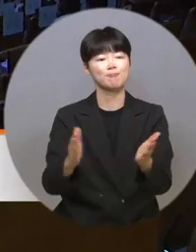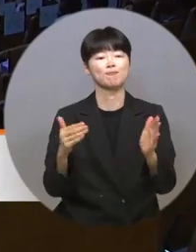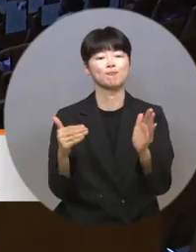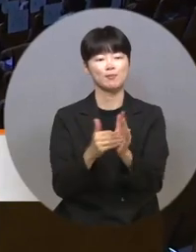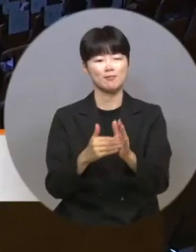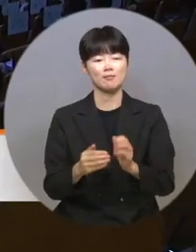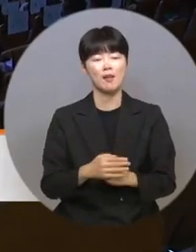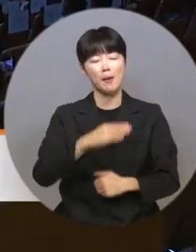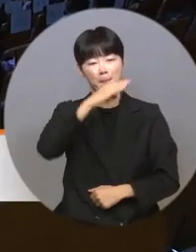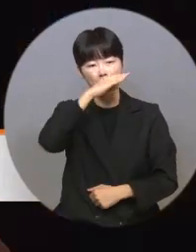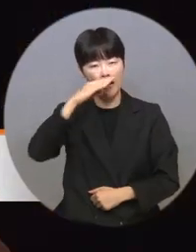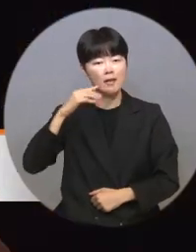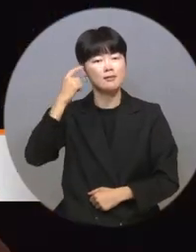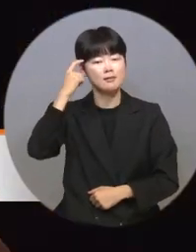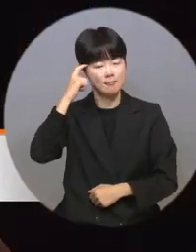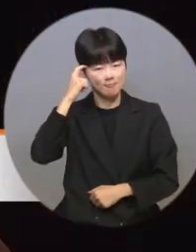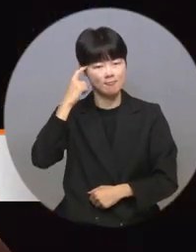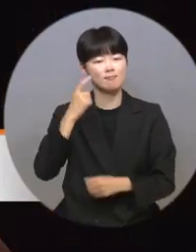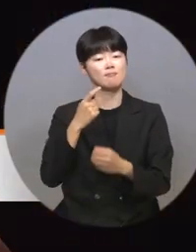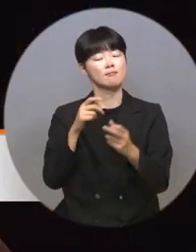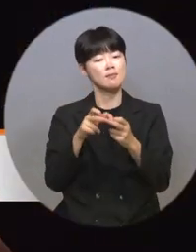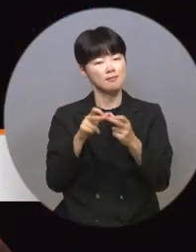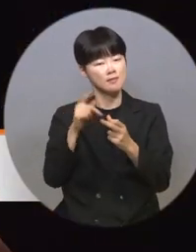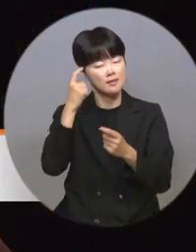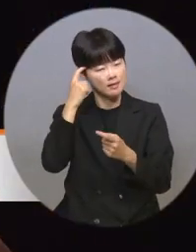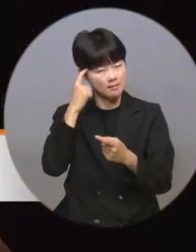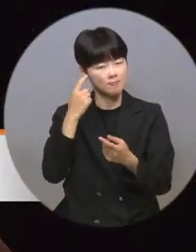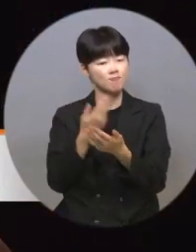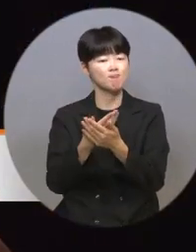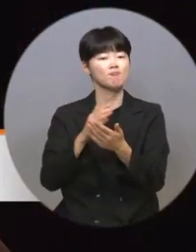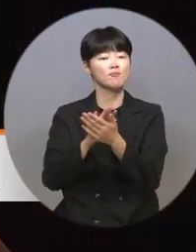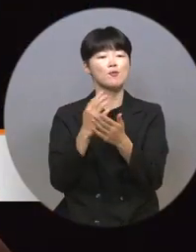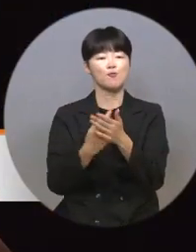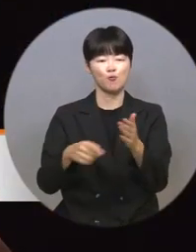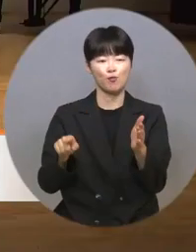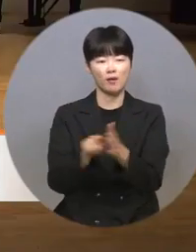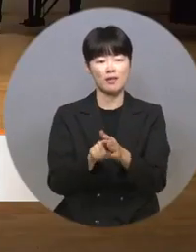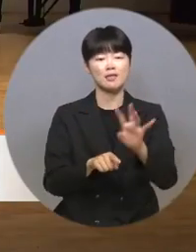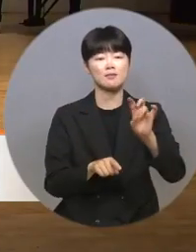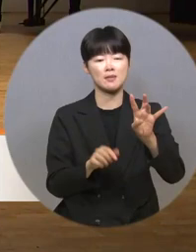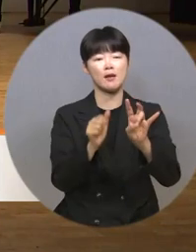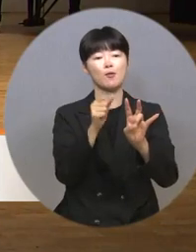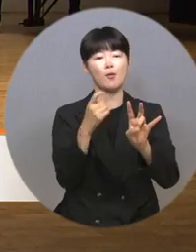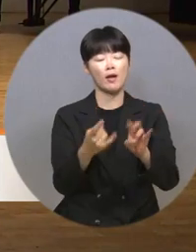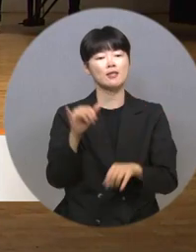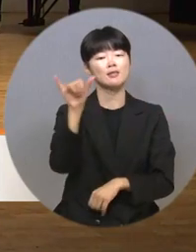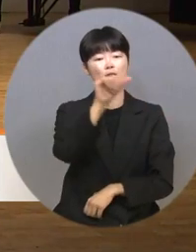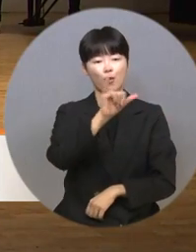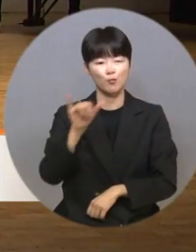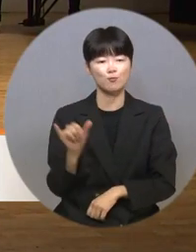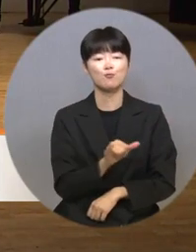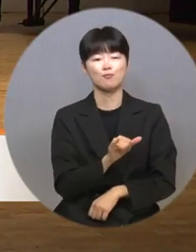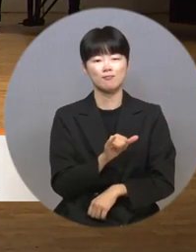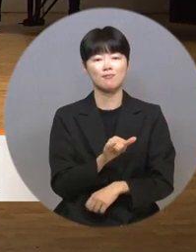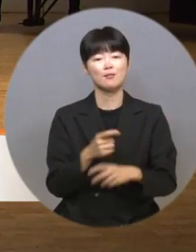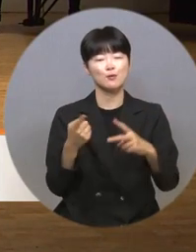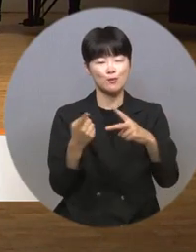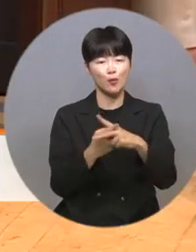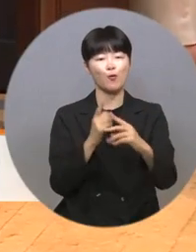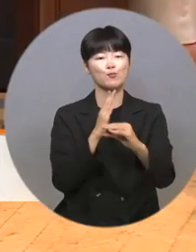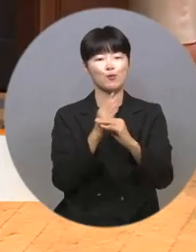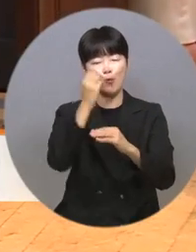장애인식을 심어주고 장애인권 감수성을 높이기 위해 마련된 제24회 전국 초중고등학생 100일장